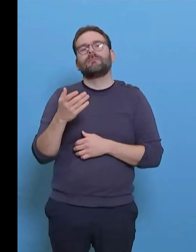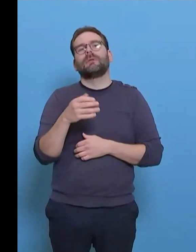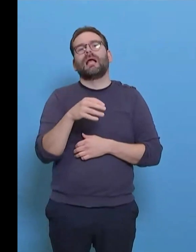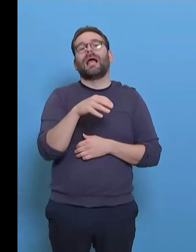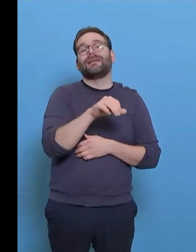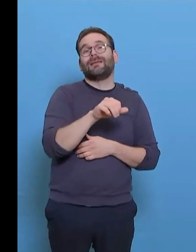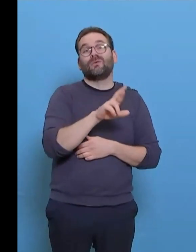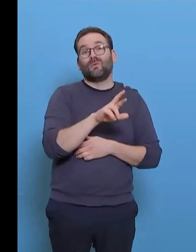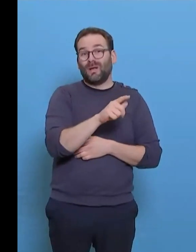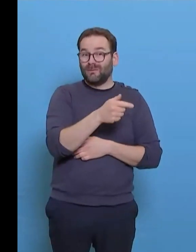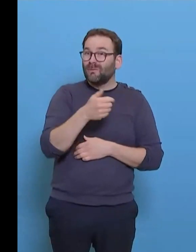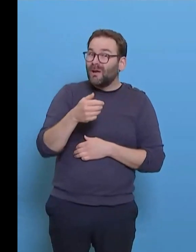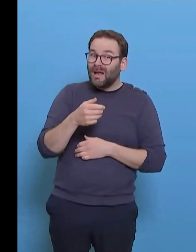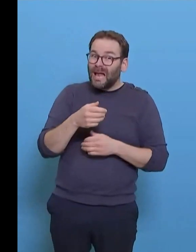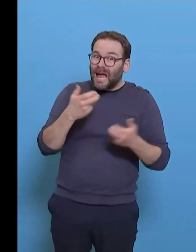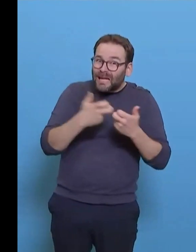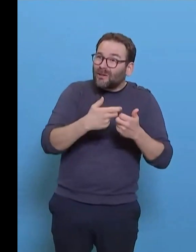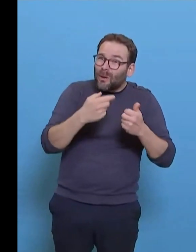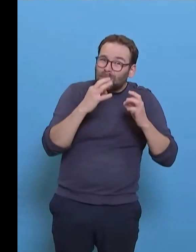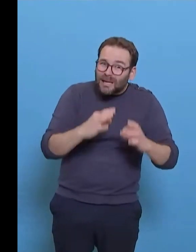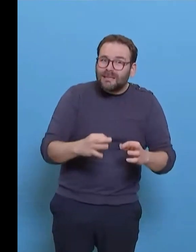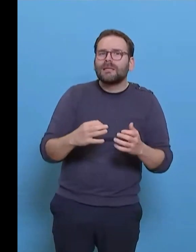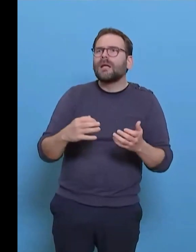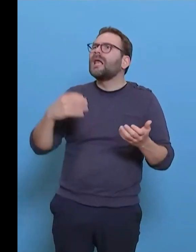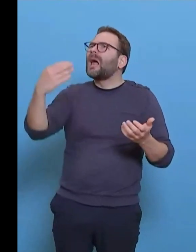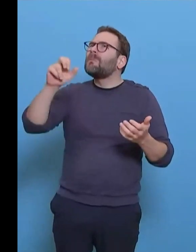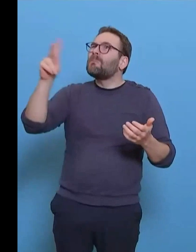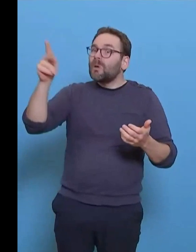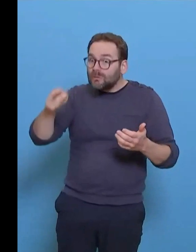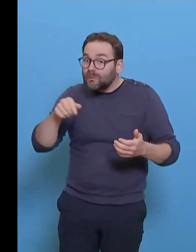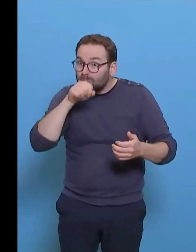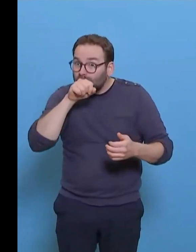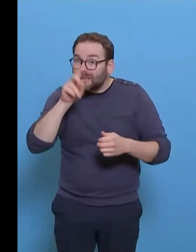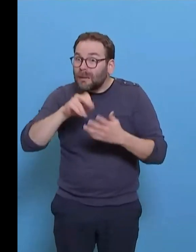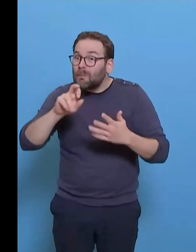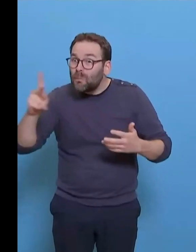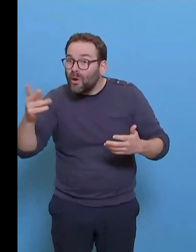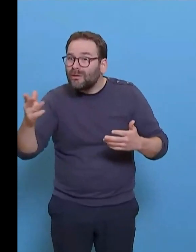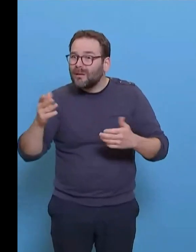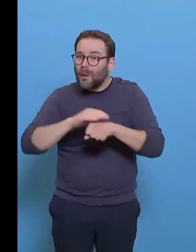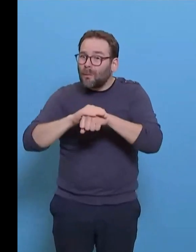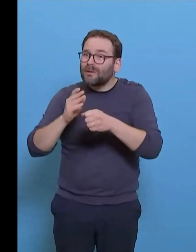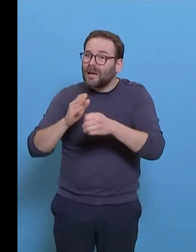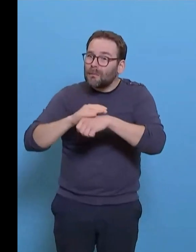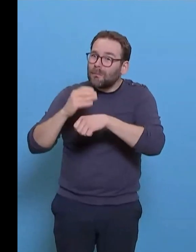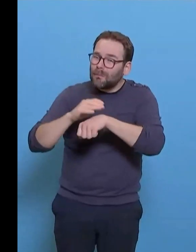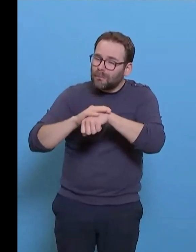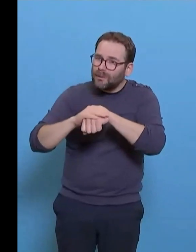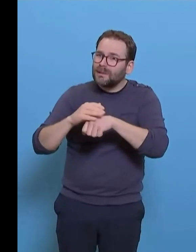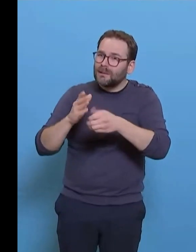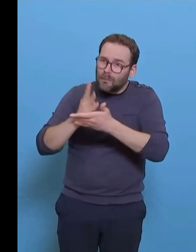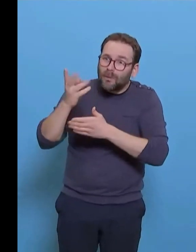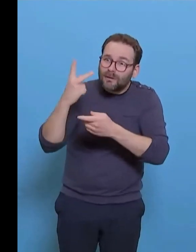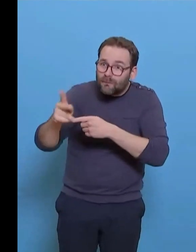très précis. Vous partagez ça? Le génial Elon Musk, c'est votre vocabulaire? C'est votre projet politique? C'est votre grammaire